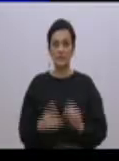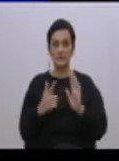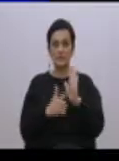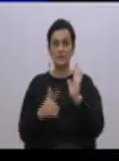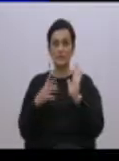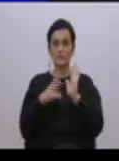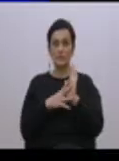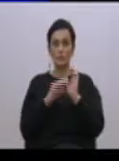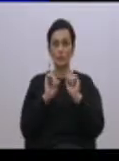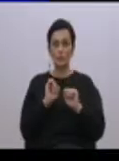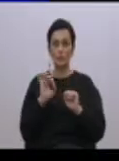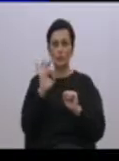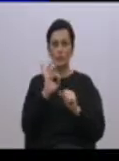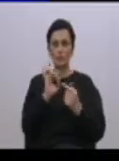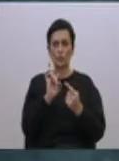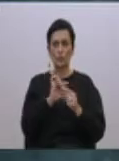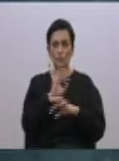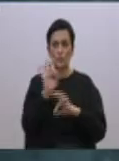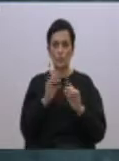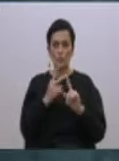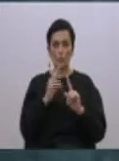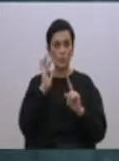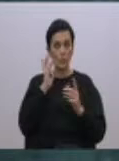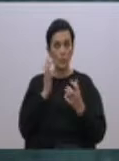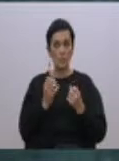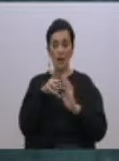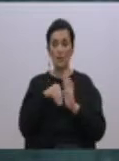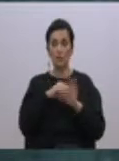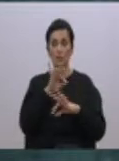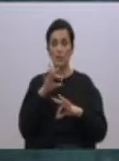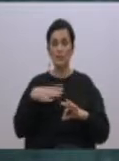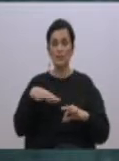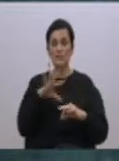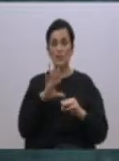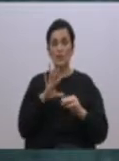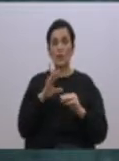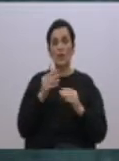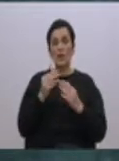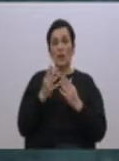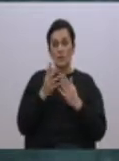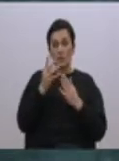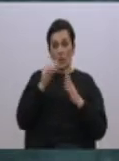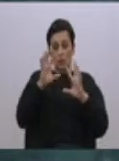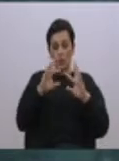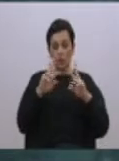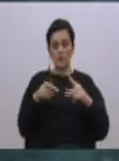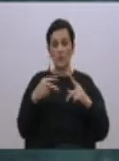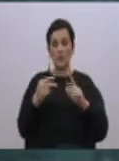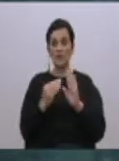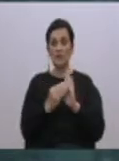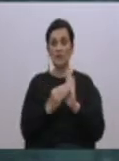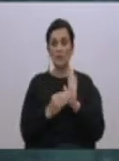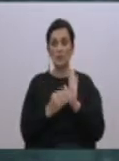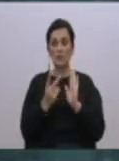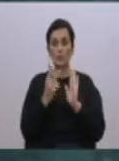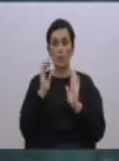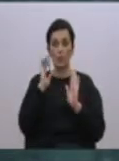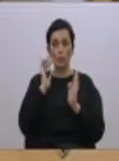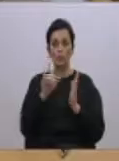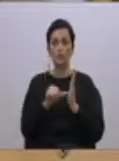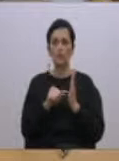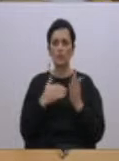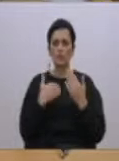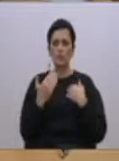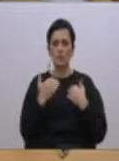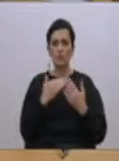Samodat schameti mohenul, cel mai amdeghi, proiect mereu mosmenit, mirebulia. Am mai pagat ce los, agata sa hada codexi, cele vișne tanișe sahe, meore mosmenit, tot ce